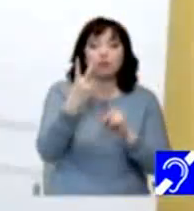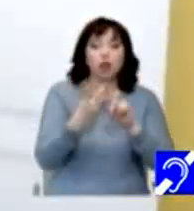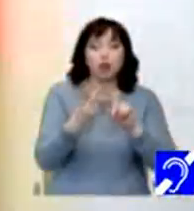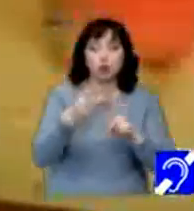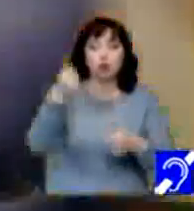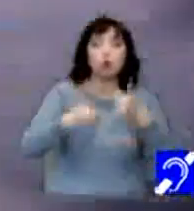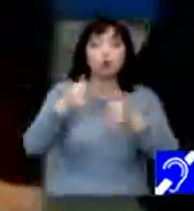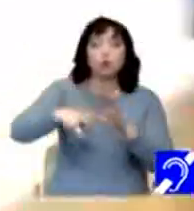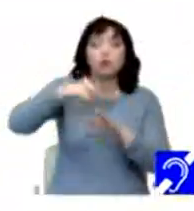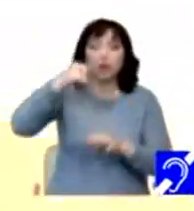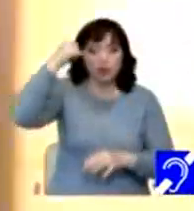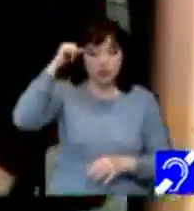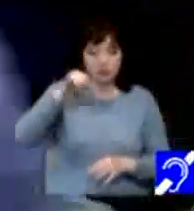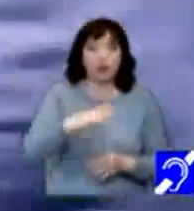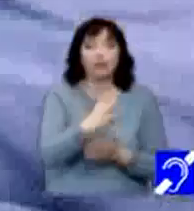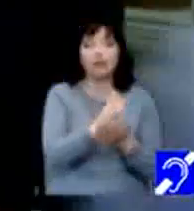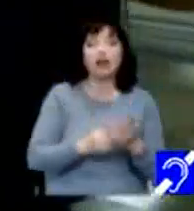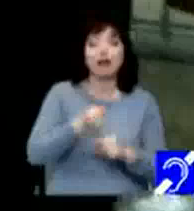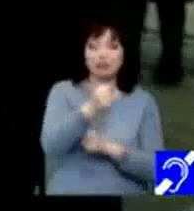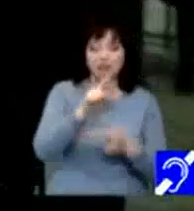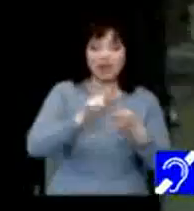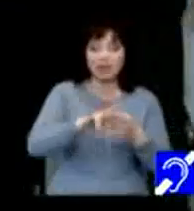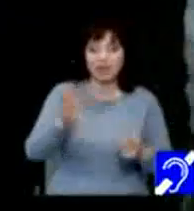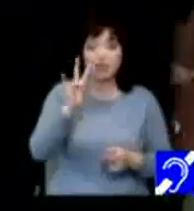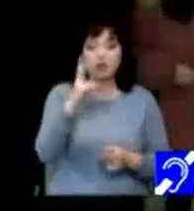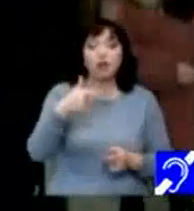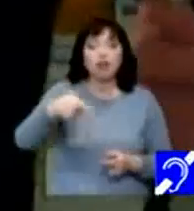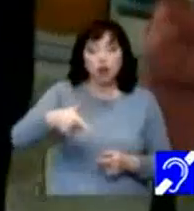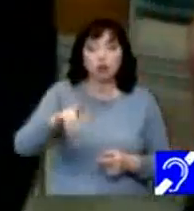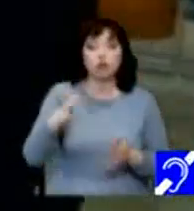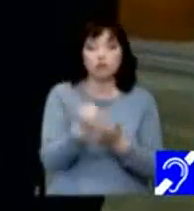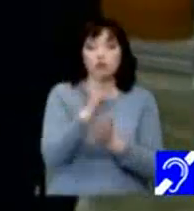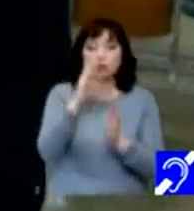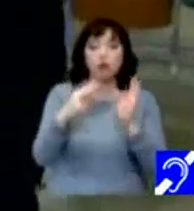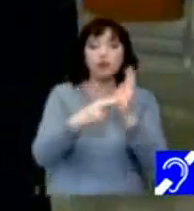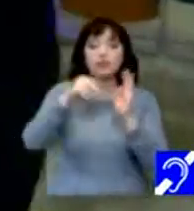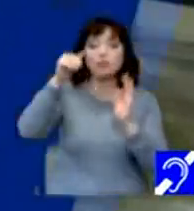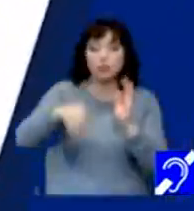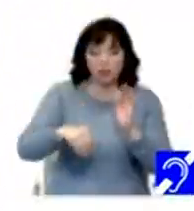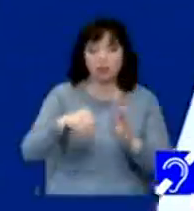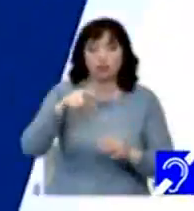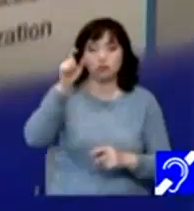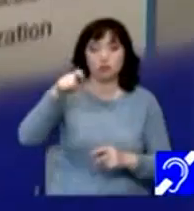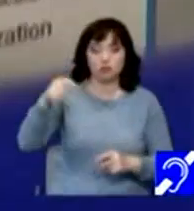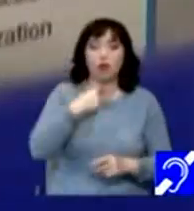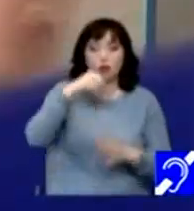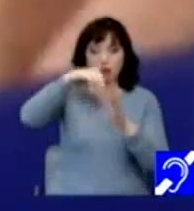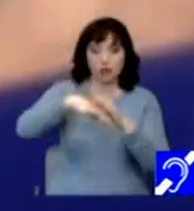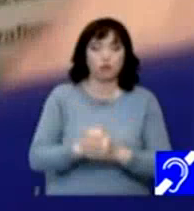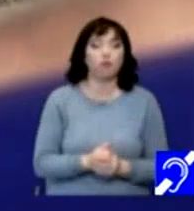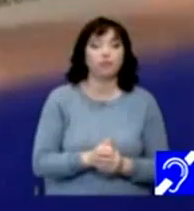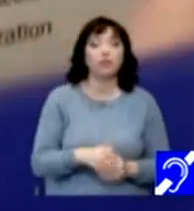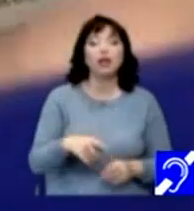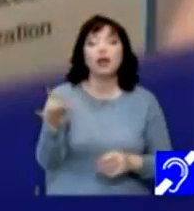alegerilor locale din Bălți. Candidatul independent Nicolae Grigorișin a câștigat cu doar 7.100 de voturi.